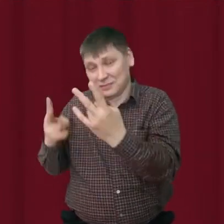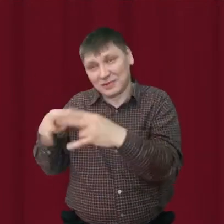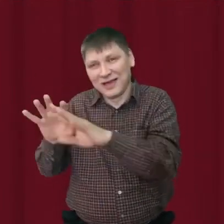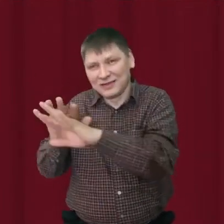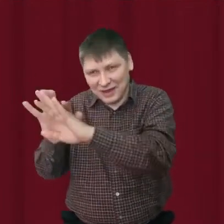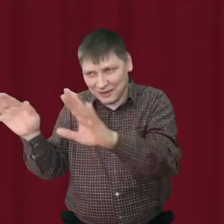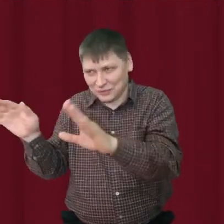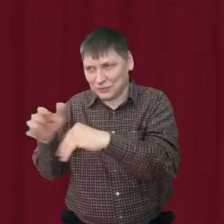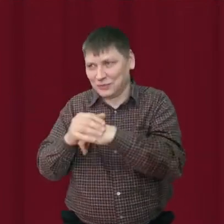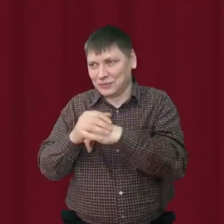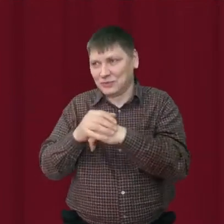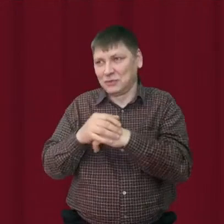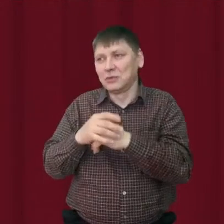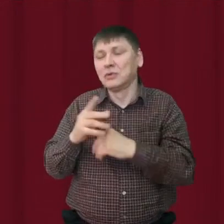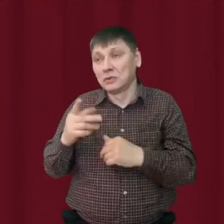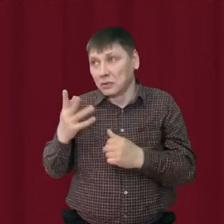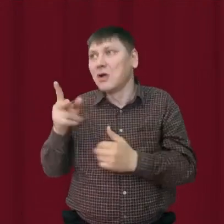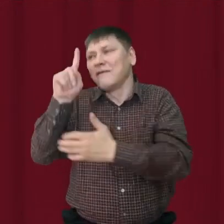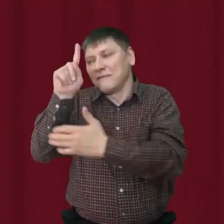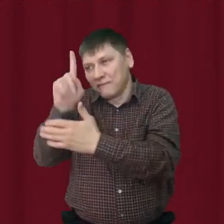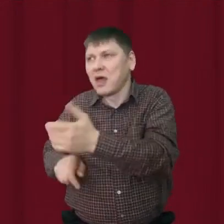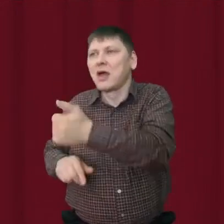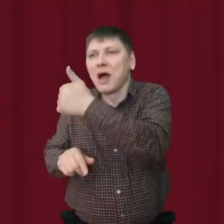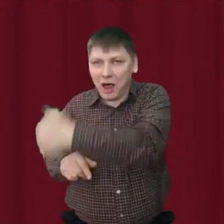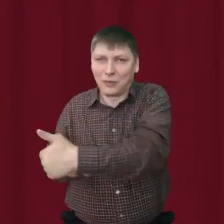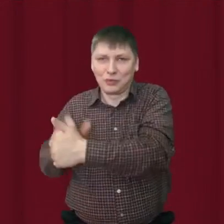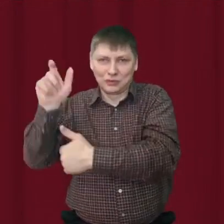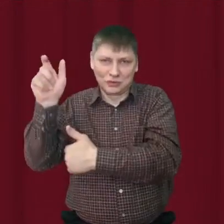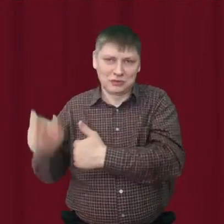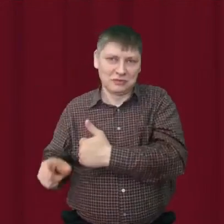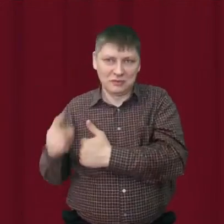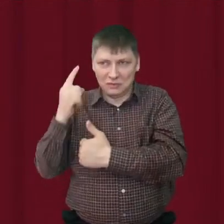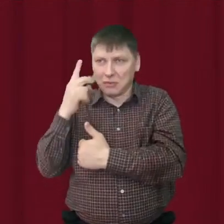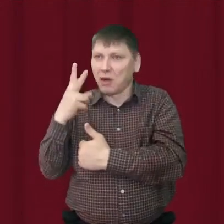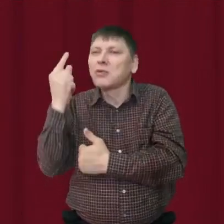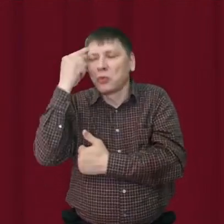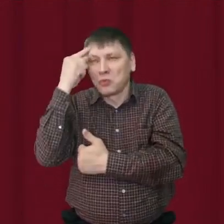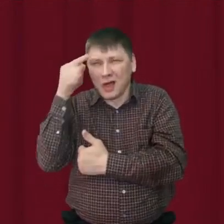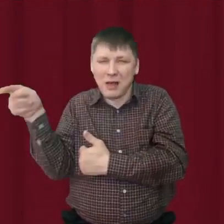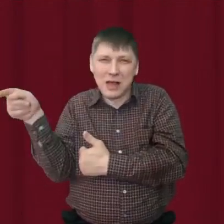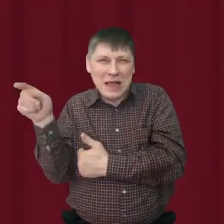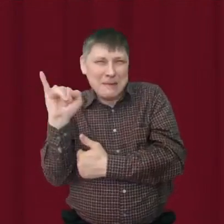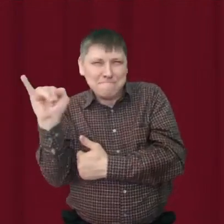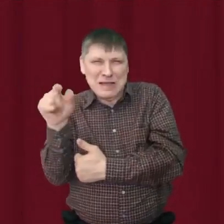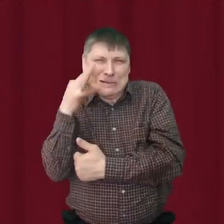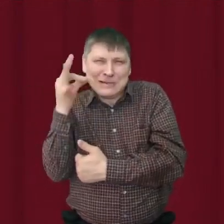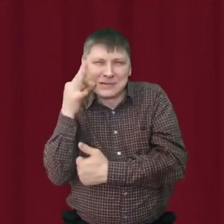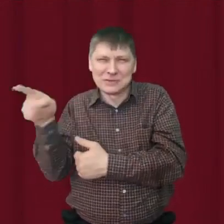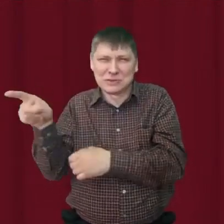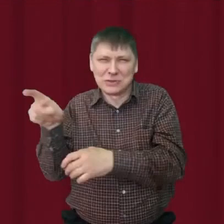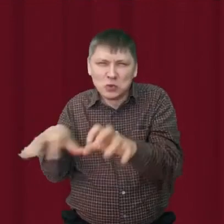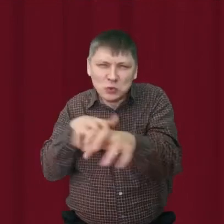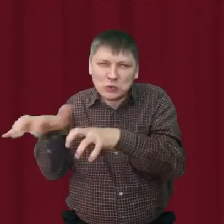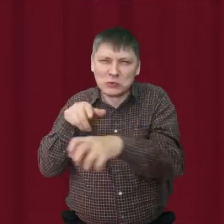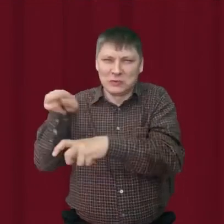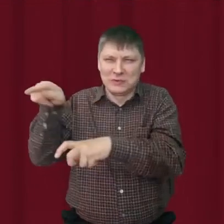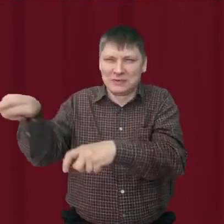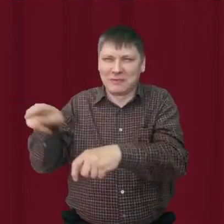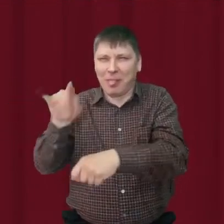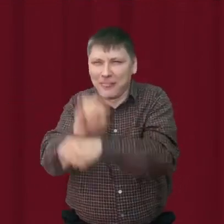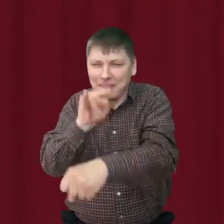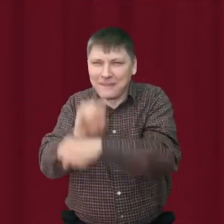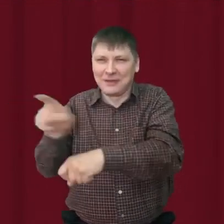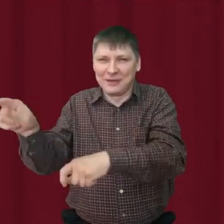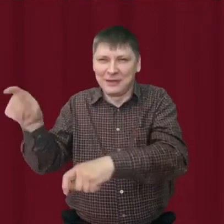проявлено. Любовь верит, что ситуация, которая сложилась, она все-таки, если действовать, если проявлять вот